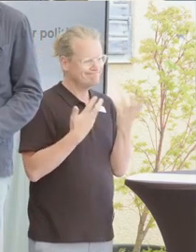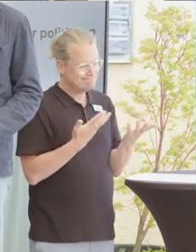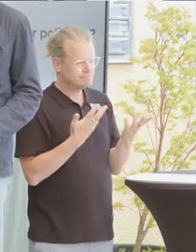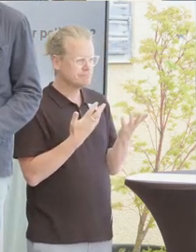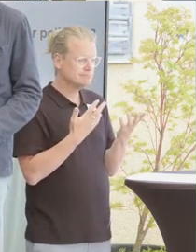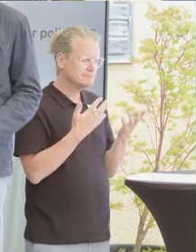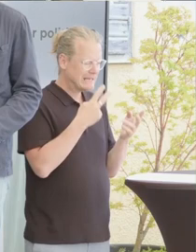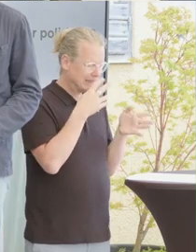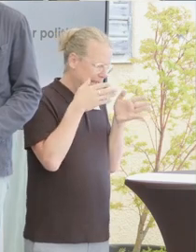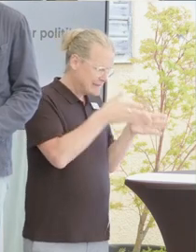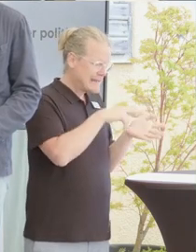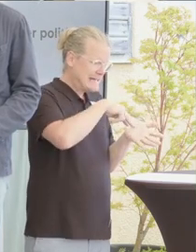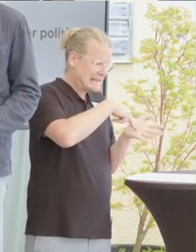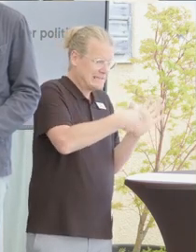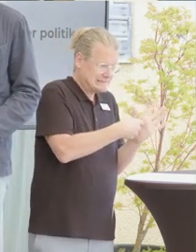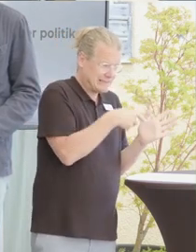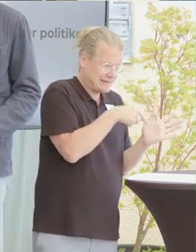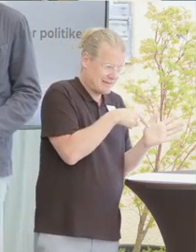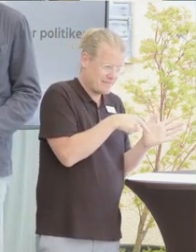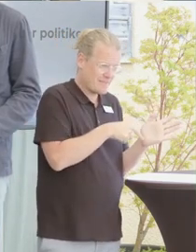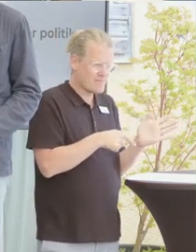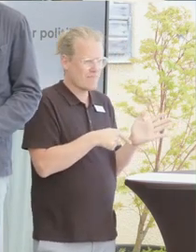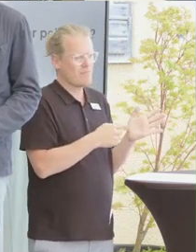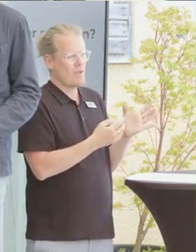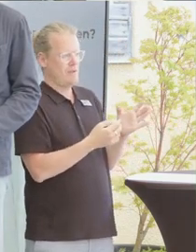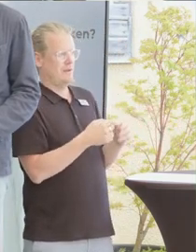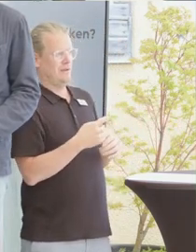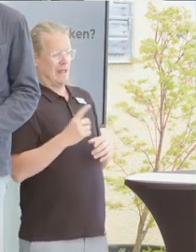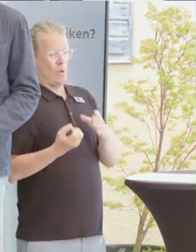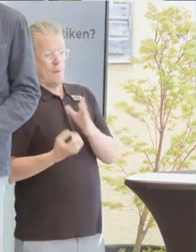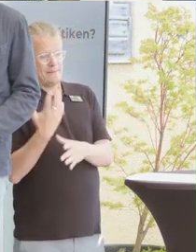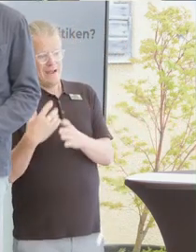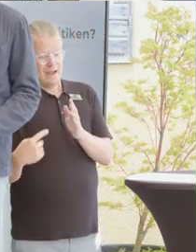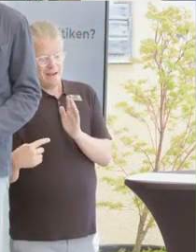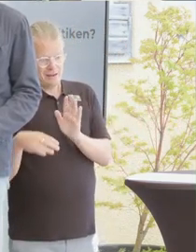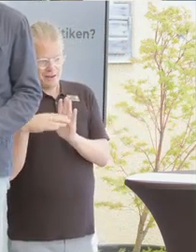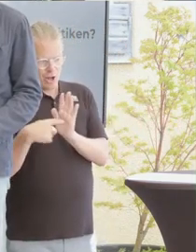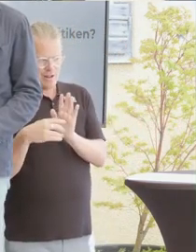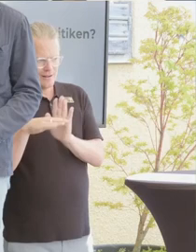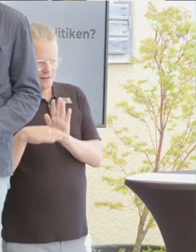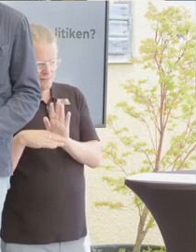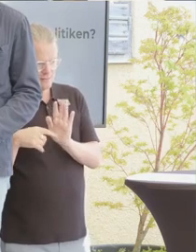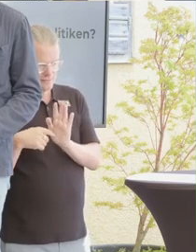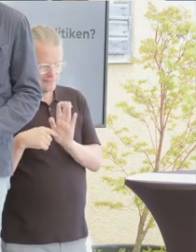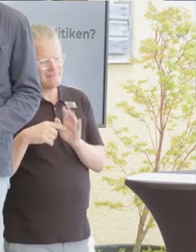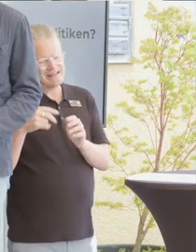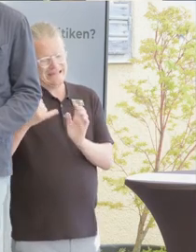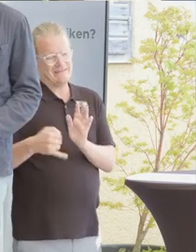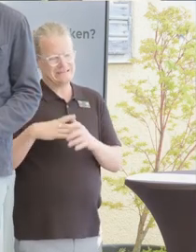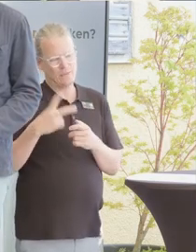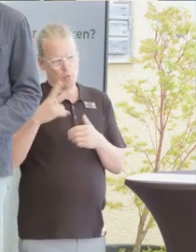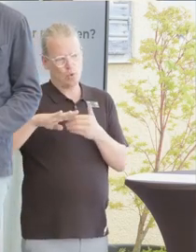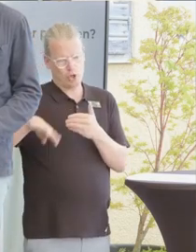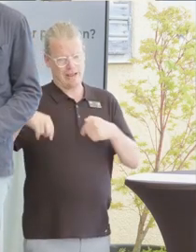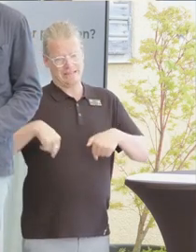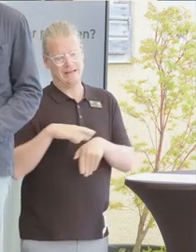alltså från upphovsrättsdirektivet så är det två stycken undantag som man har infört i svensk upphovsrättslag. Och undantag är liksom